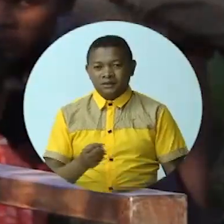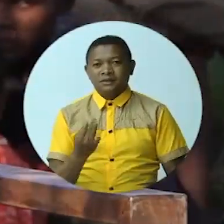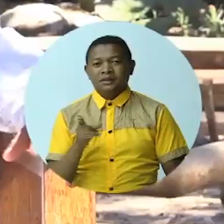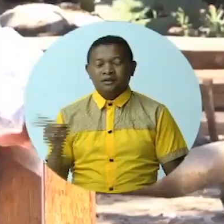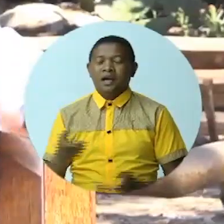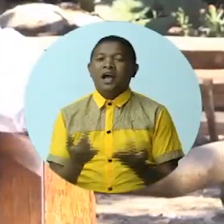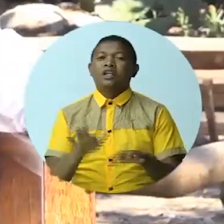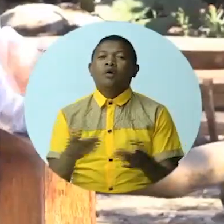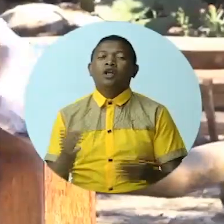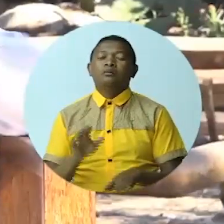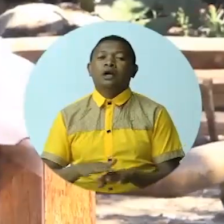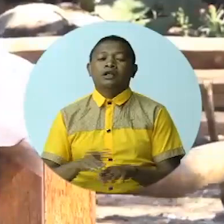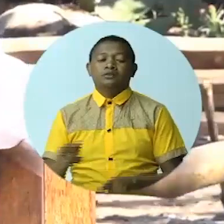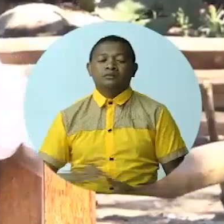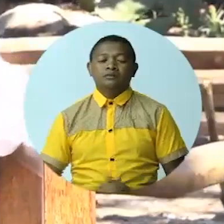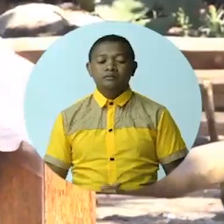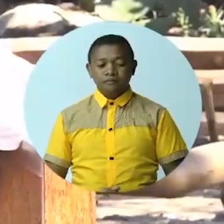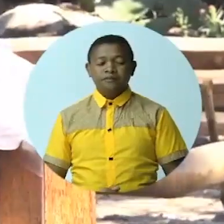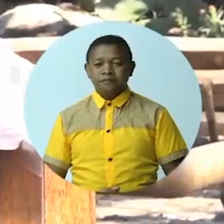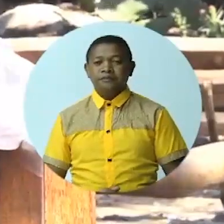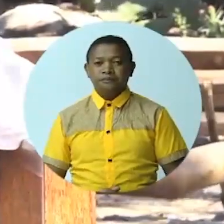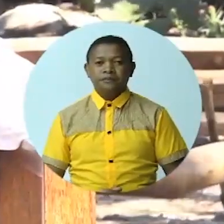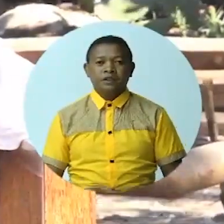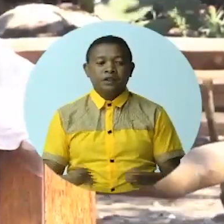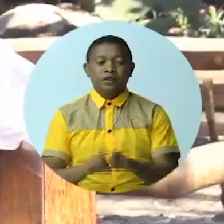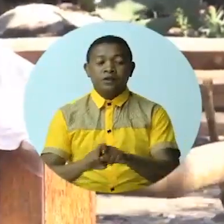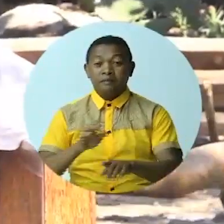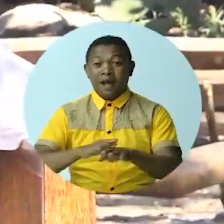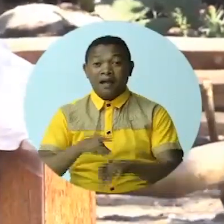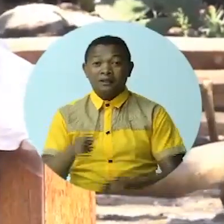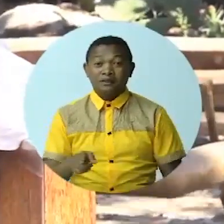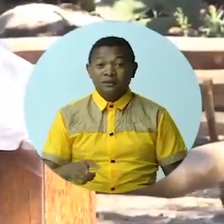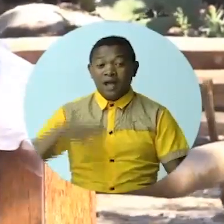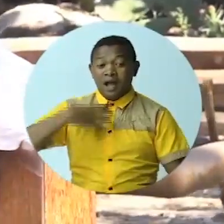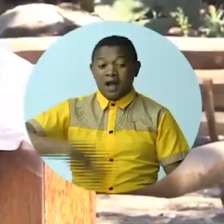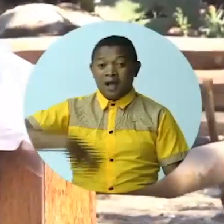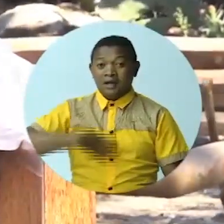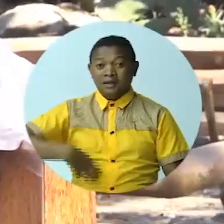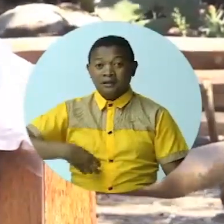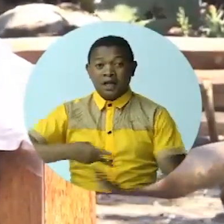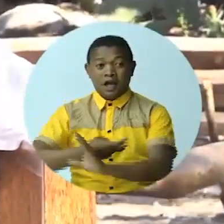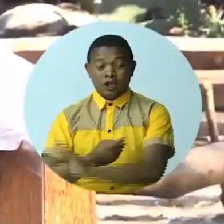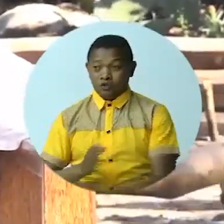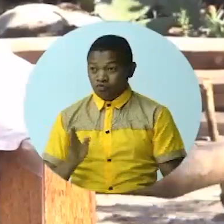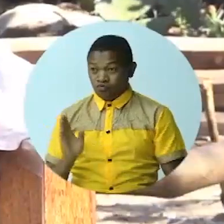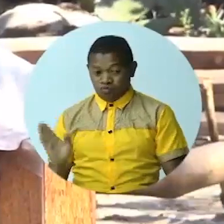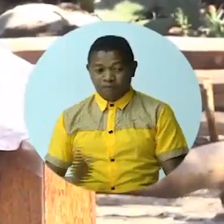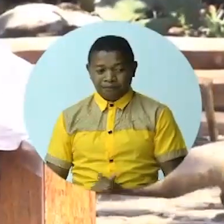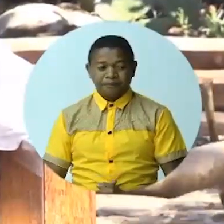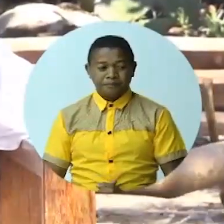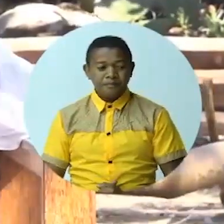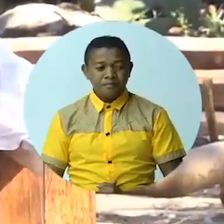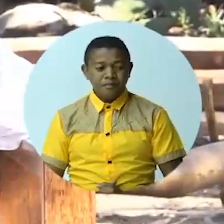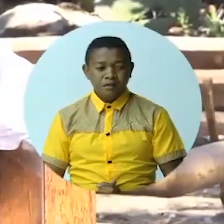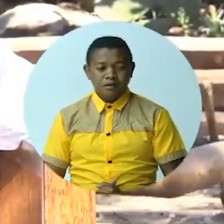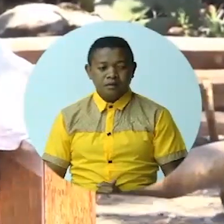izao ia raha amin'ny mikasika an'izay valanaretina coronavirus zay a dia ady